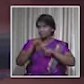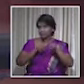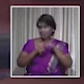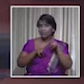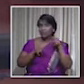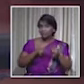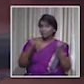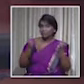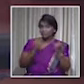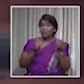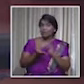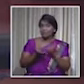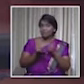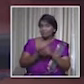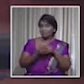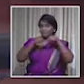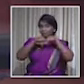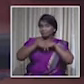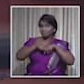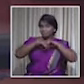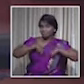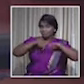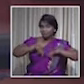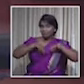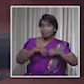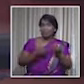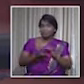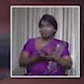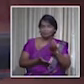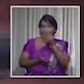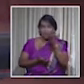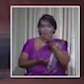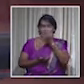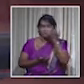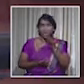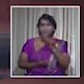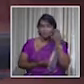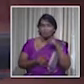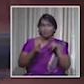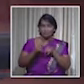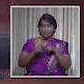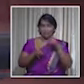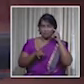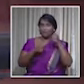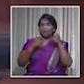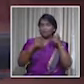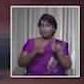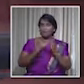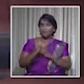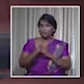මේ කසලගොඩ තව තව පතුලට හැරුවොත් තව තව ගඳ ගන්න පුළුවන් කියලා. ඒ නිසා මම හිතන්නේ වඩාත් හොඳ